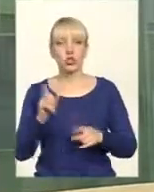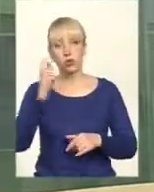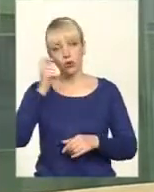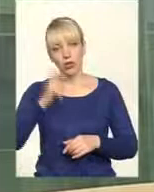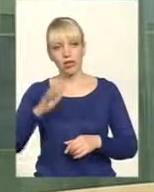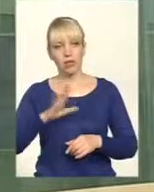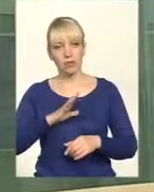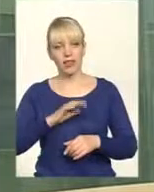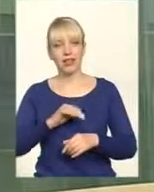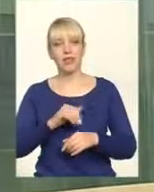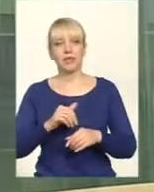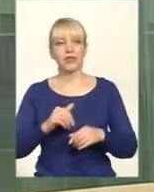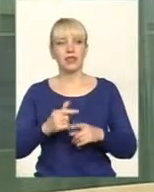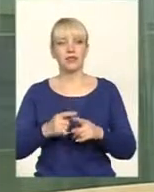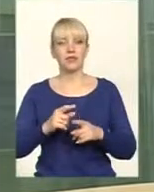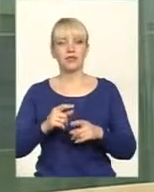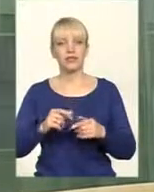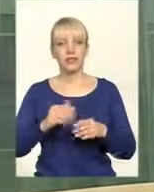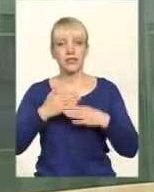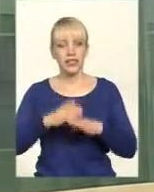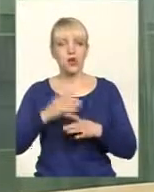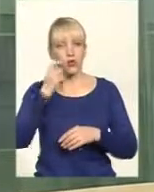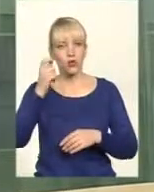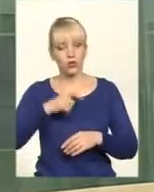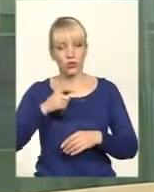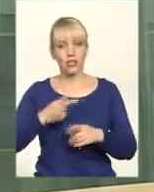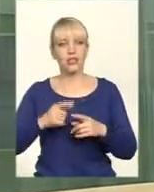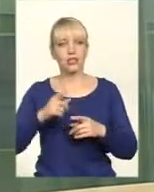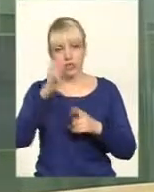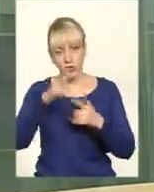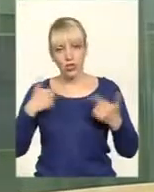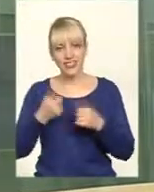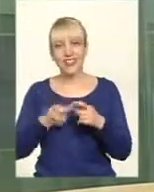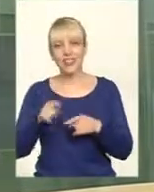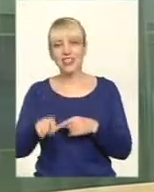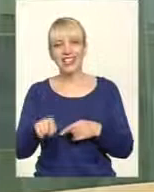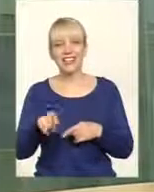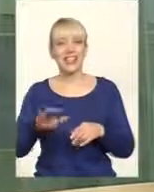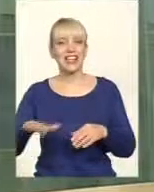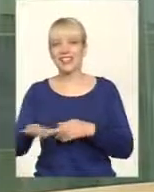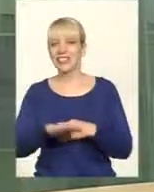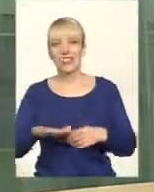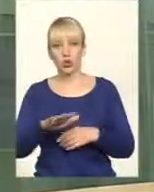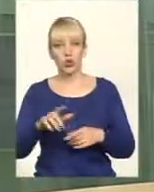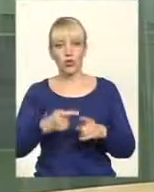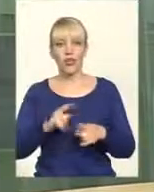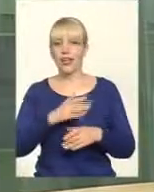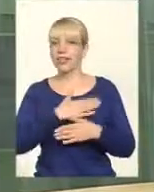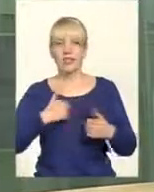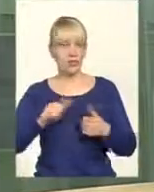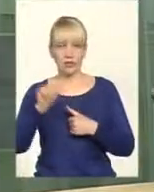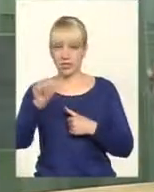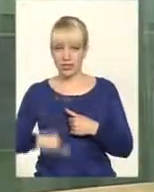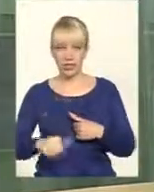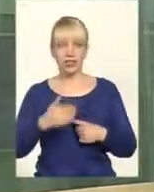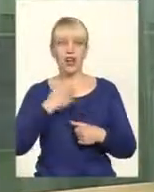стала федеративным государством. И на самом деле та территория, которая захвачена, она уже не стремится к отделению. Она